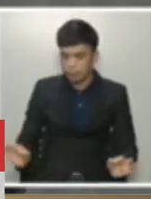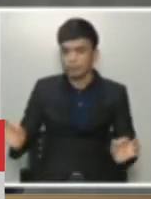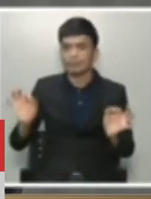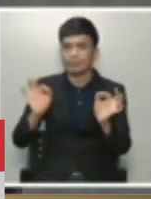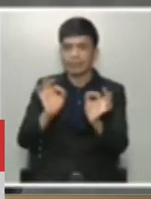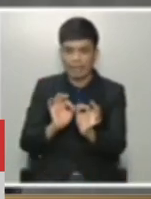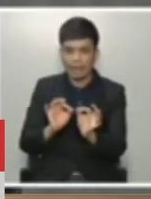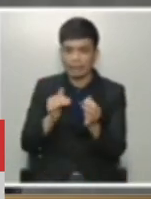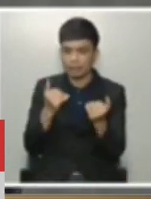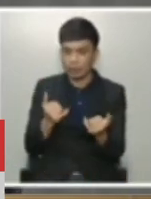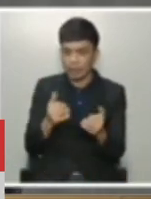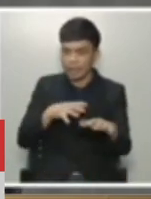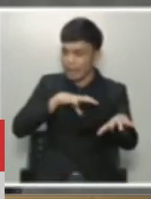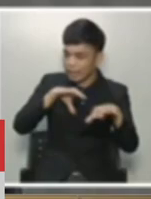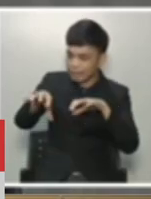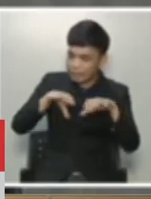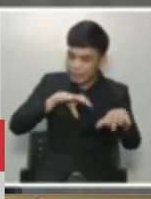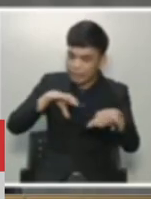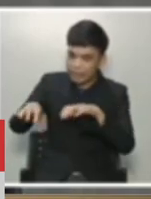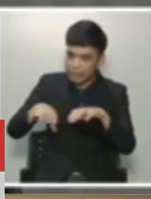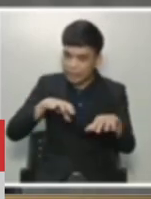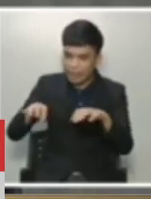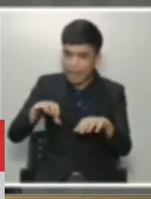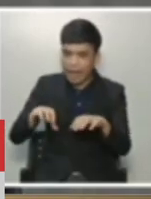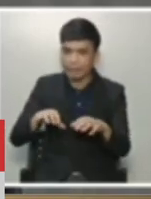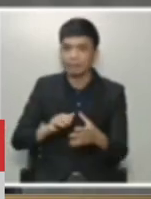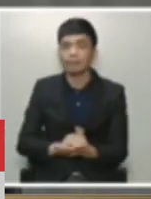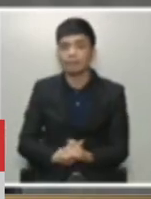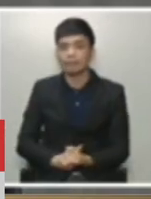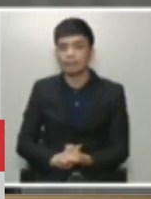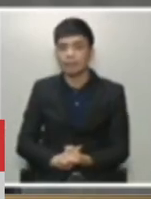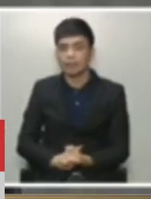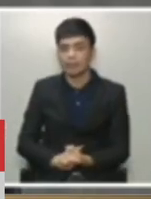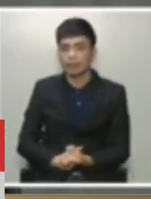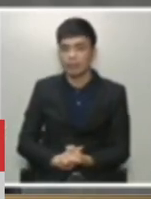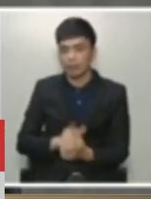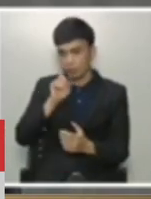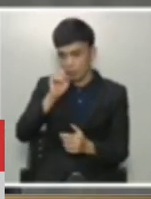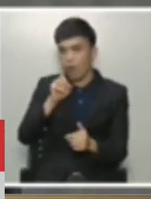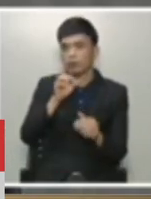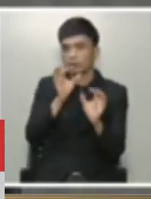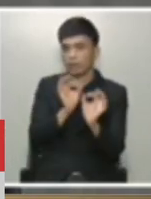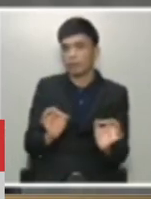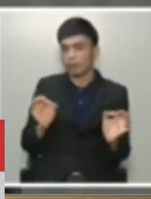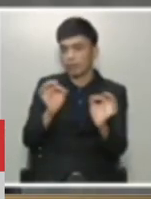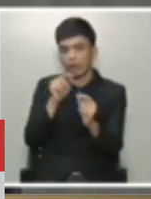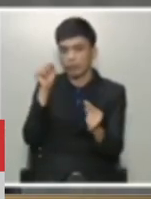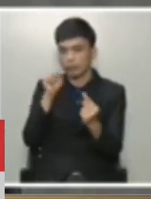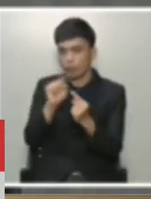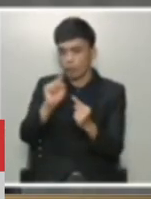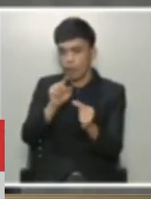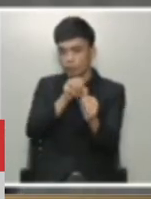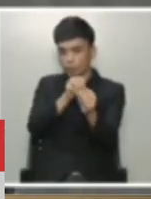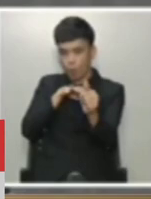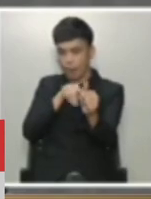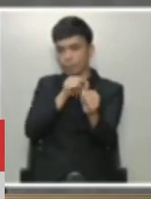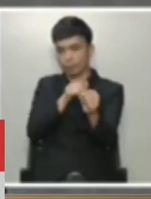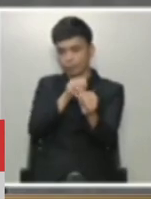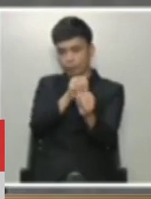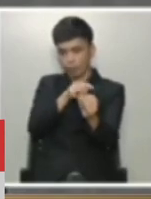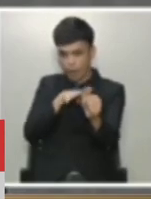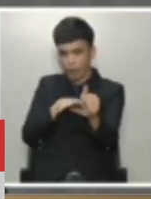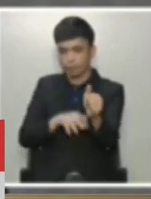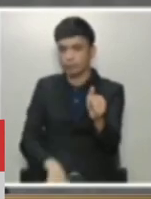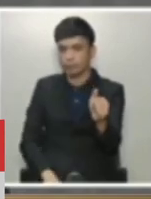ะฉุกเฉินเนี่ยท่านประธานครับผมขออนุญาตนิดเดียวภาวะผู้นำครับสำคัญมากถ้าบริหารปกติภาวะ